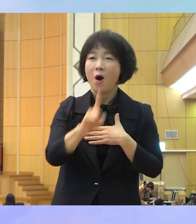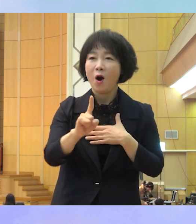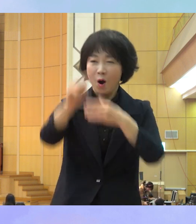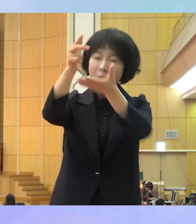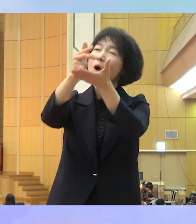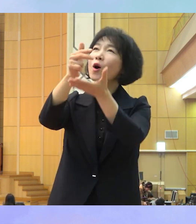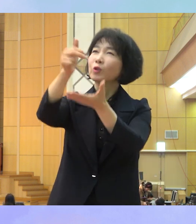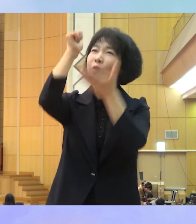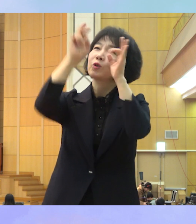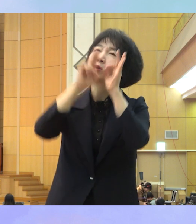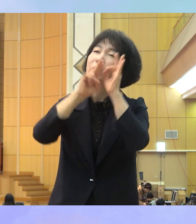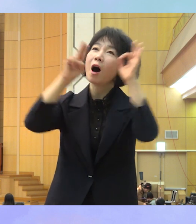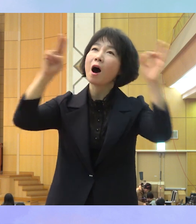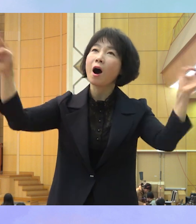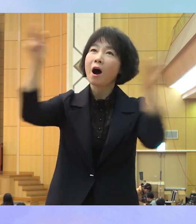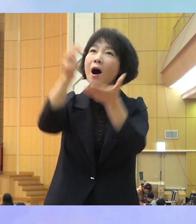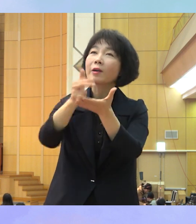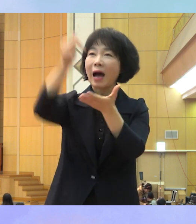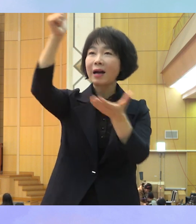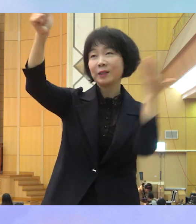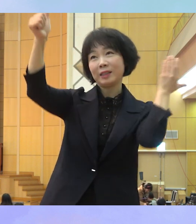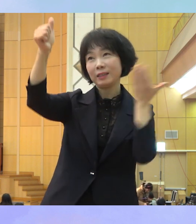당신께 오 주여,